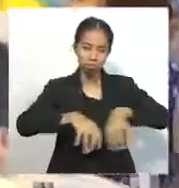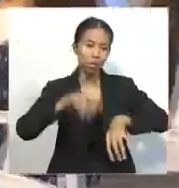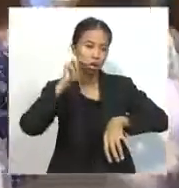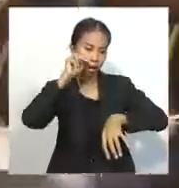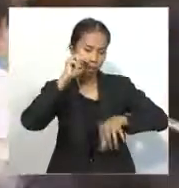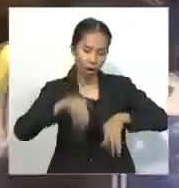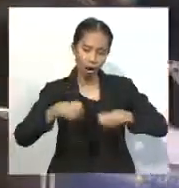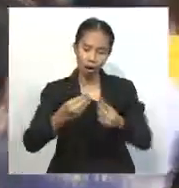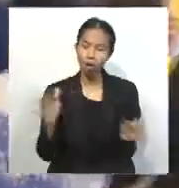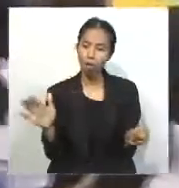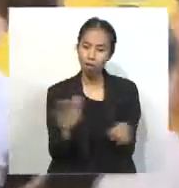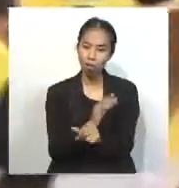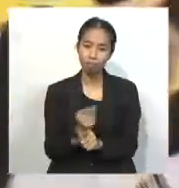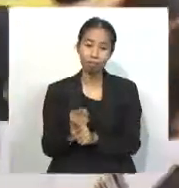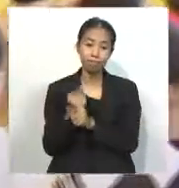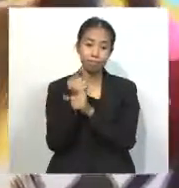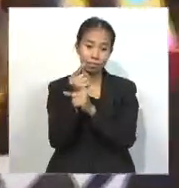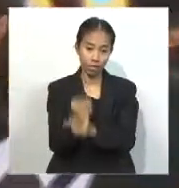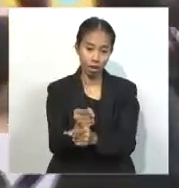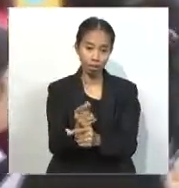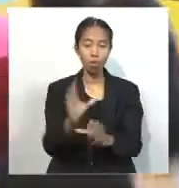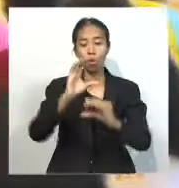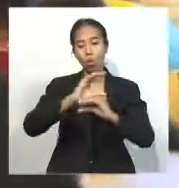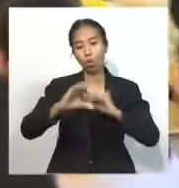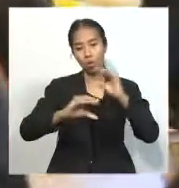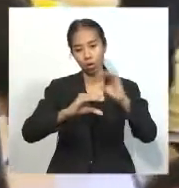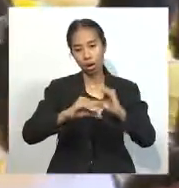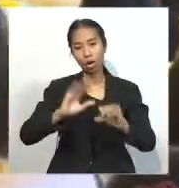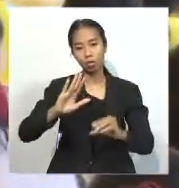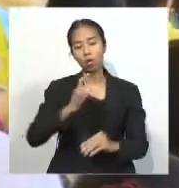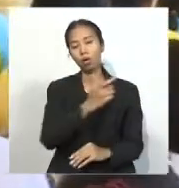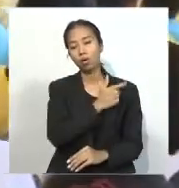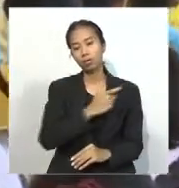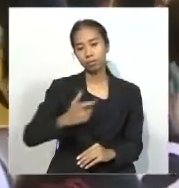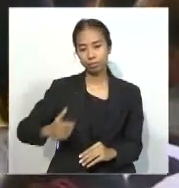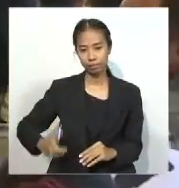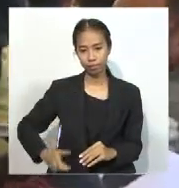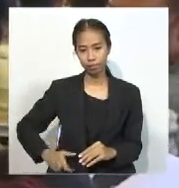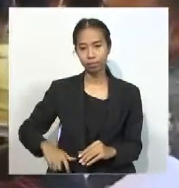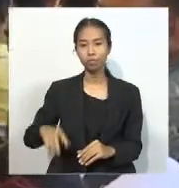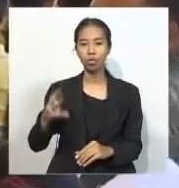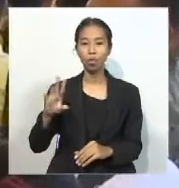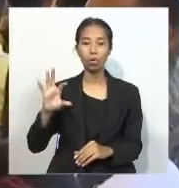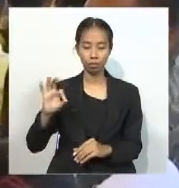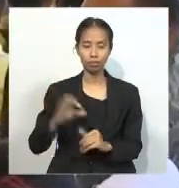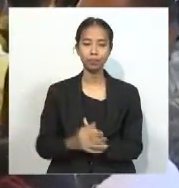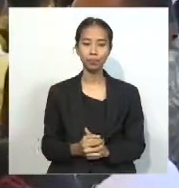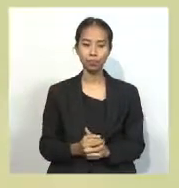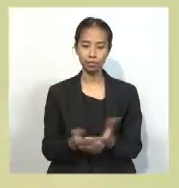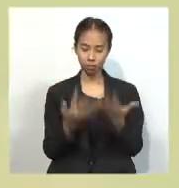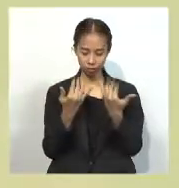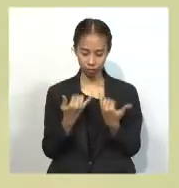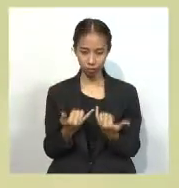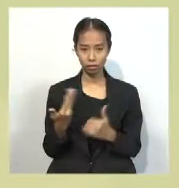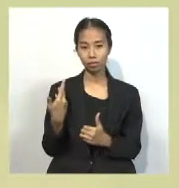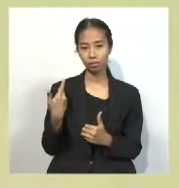ที่สมบูรณ์ตามแนวทางพระราชดำริของพระบาทสมเด็จพระบรมินทรมหาภูมิพลอดุลยเดชบรมนาถบพิตรโดยที่พระ